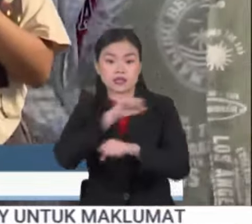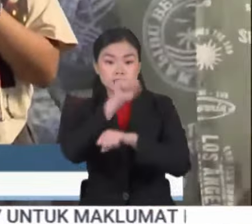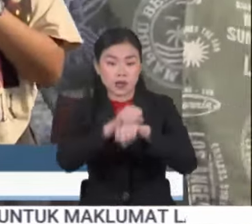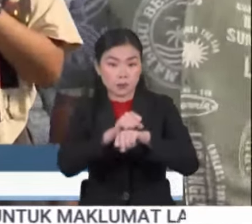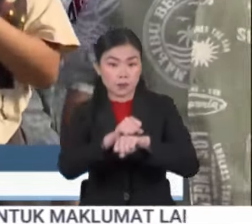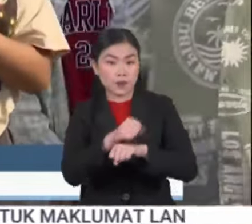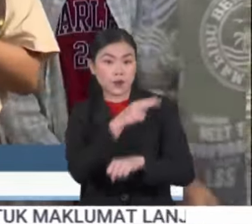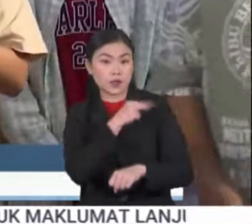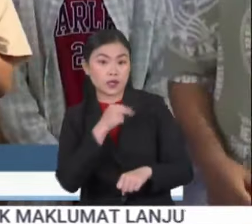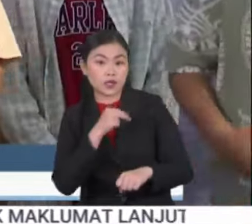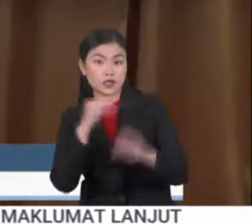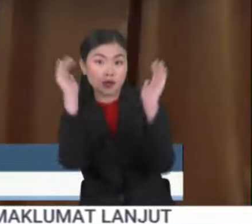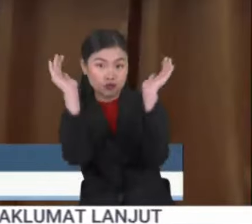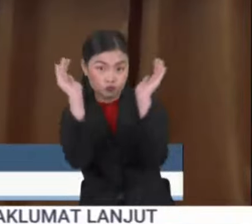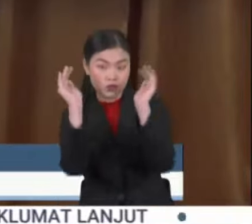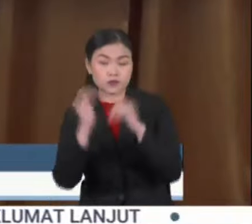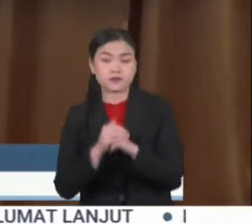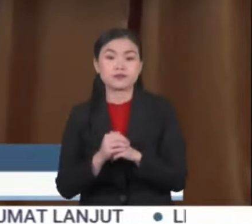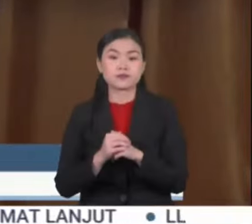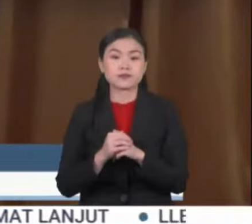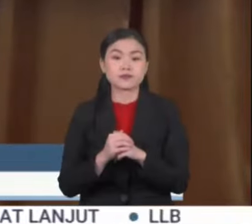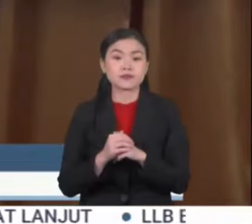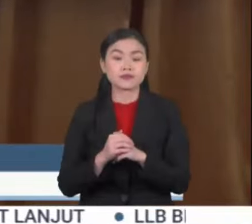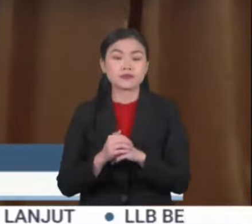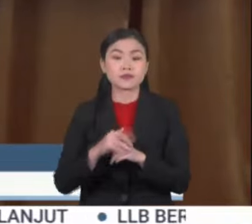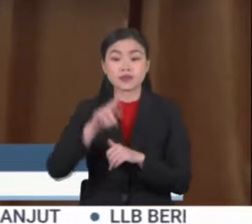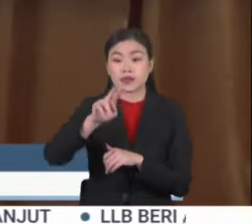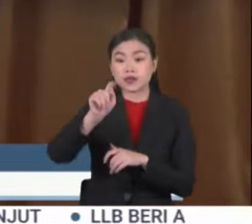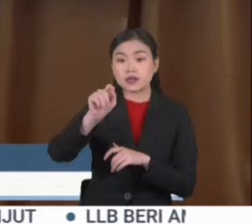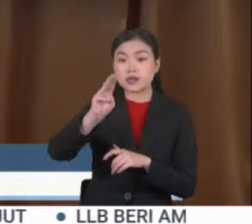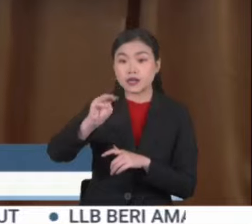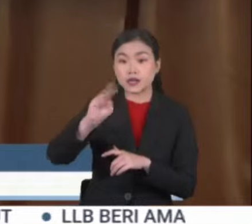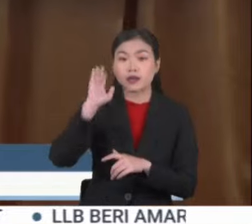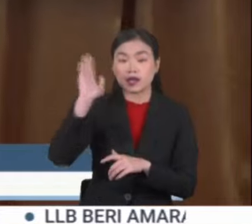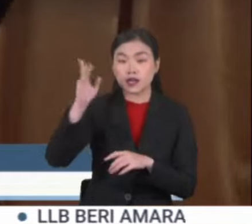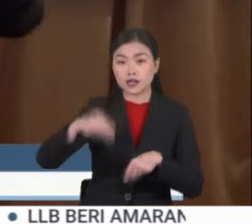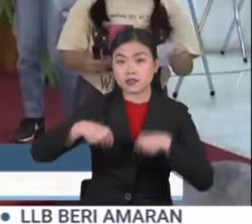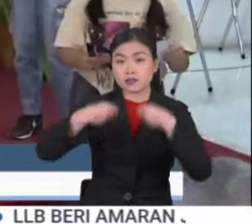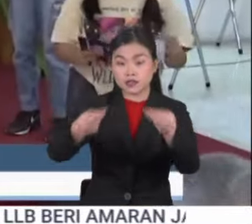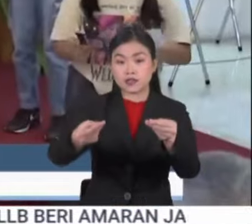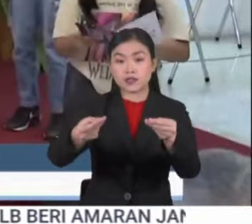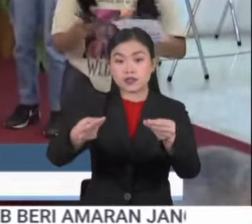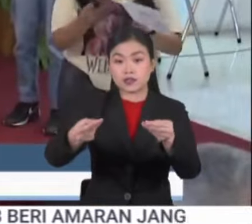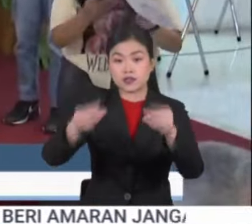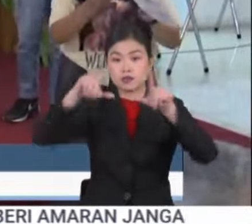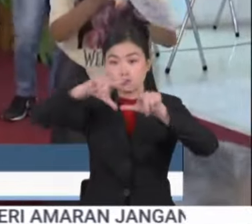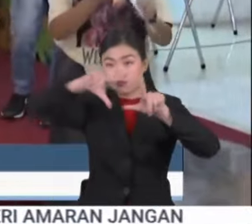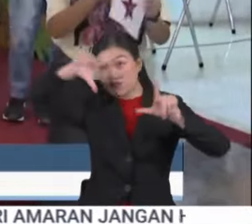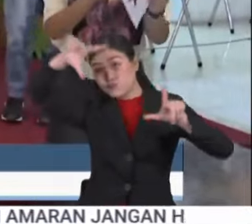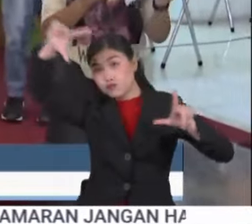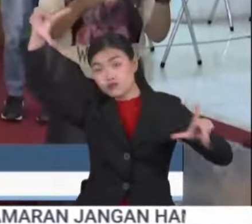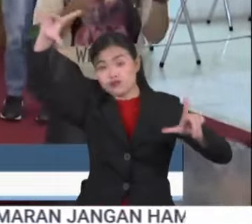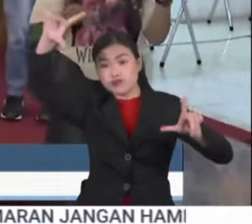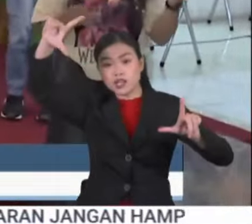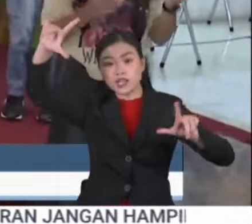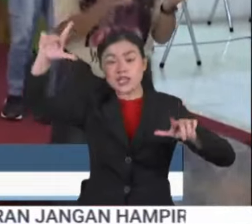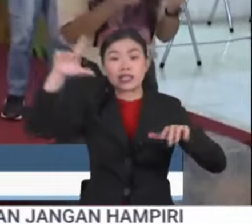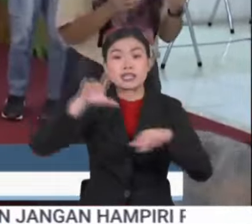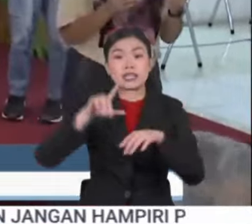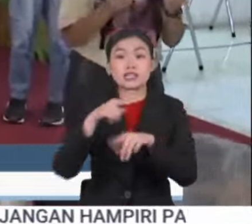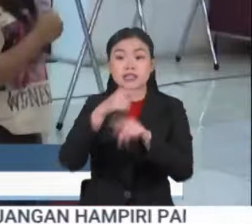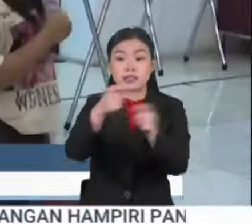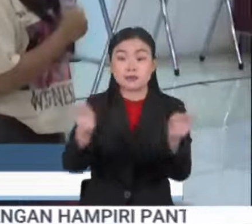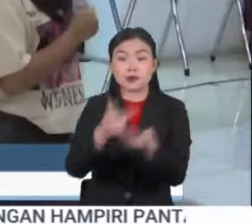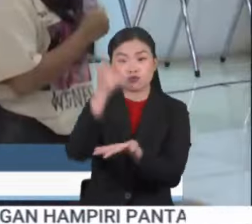Brunei Darussalam. Menurut Wan Azan lagi, RTM juga akan menyediakan skrin gergasi di perkarangan tempat letak kereta